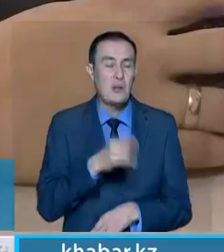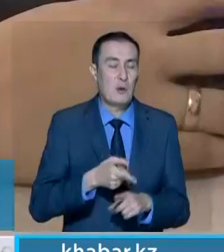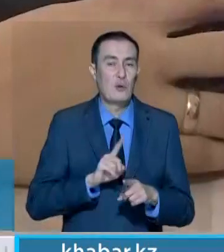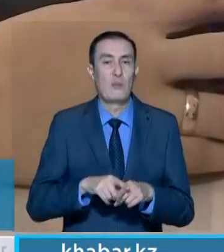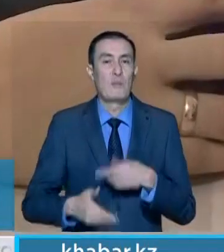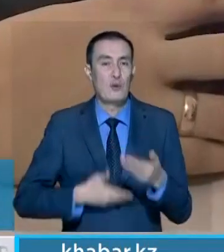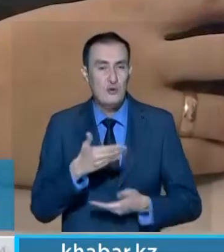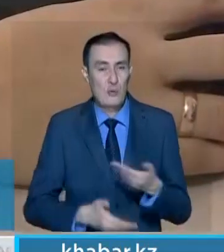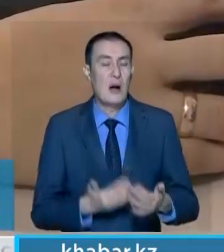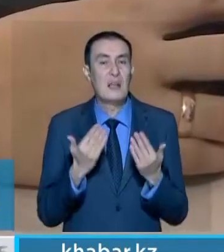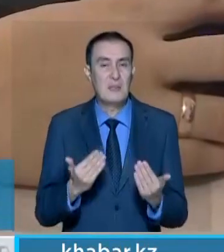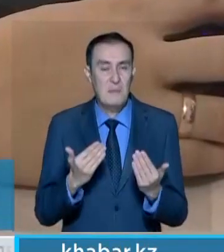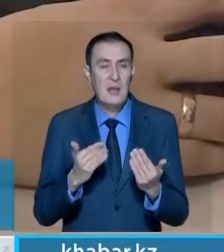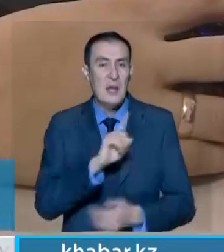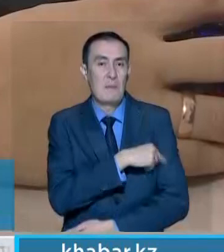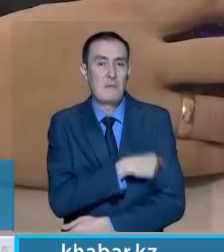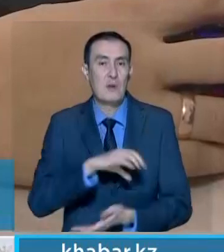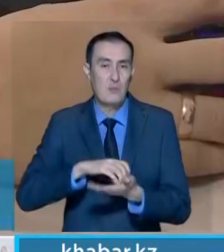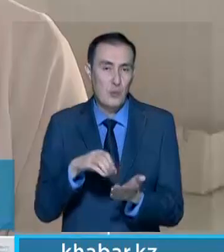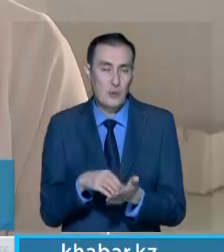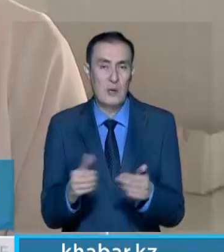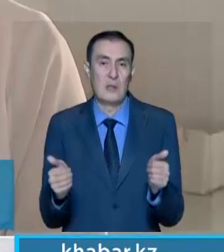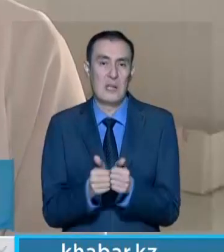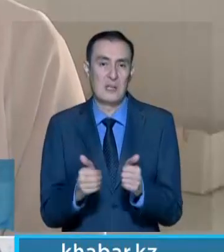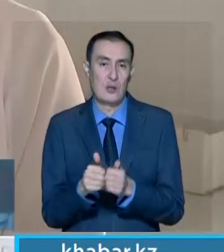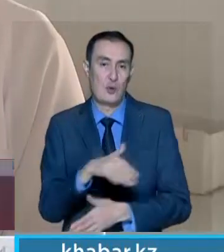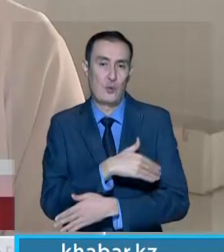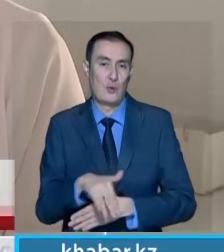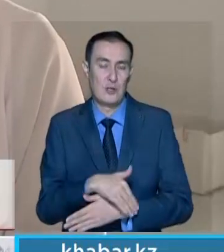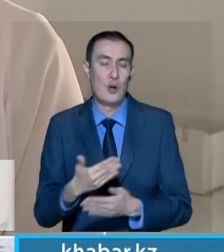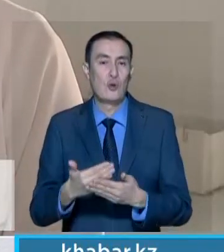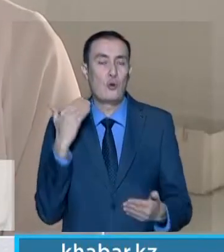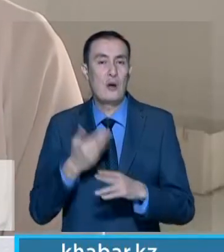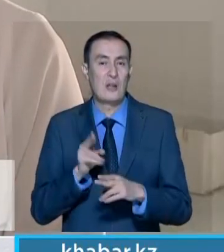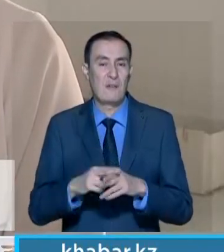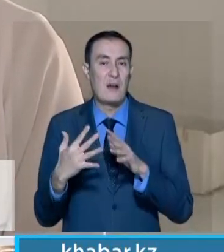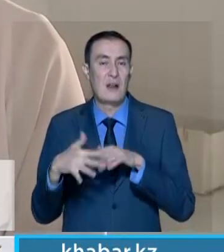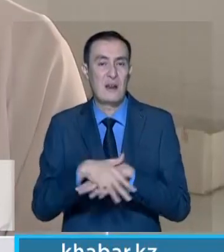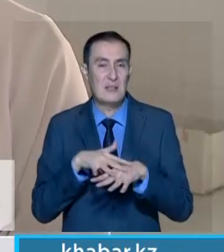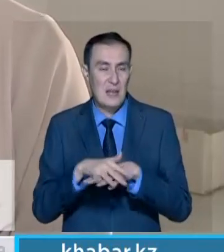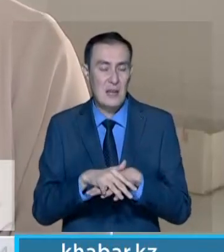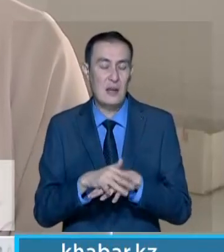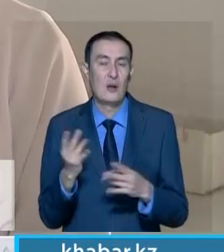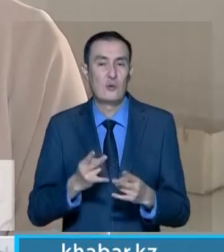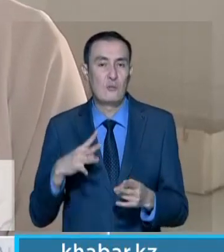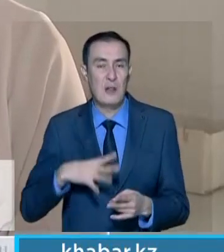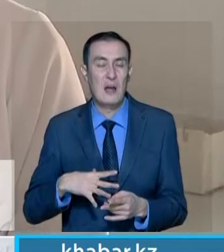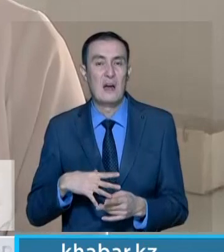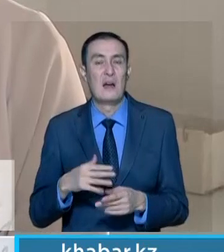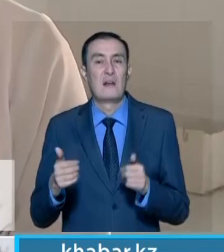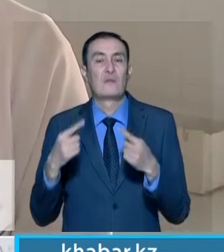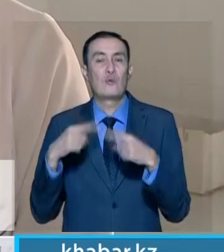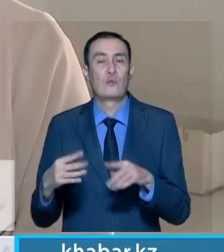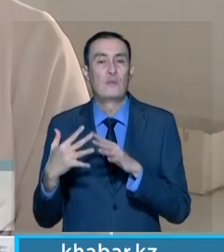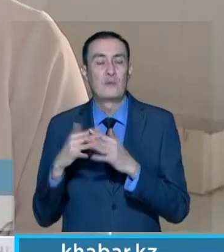километров пешком. Теперь же медпункт на соседней улице. До этого население села Казачье нужно было идти в Герасимовку, он